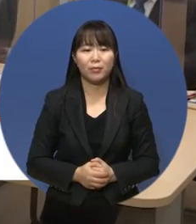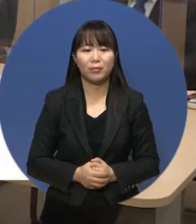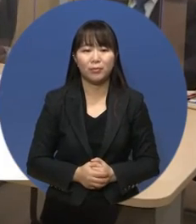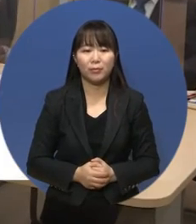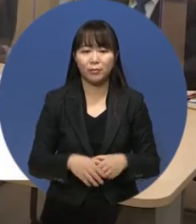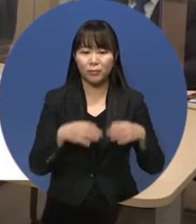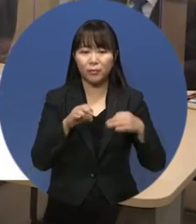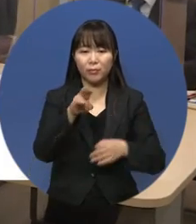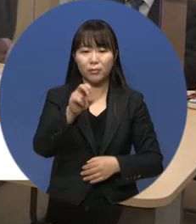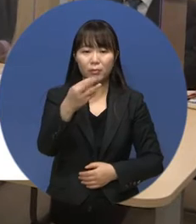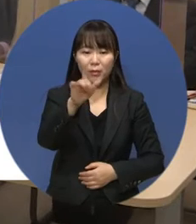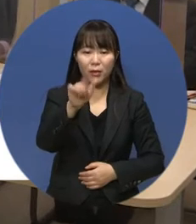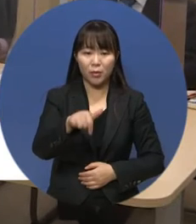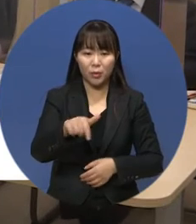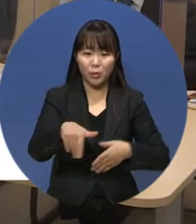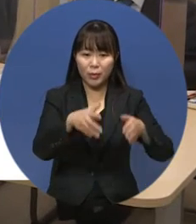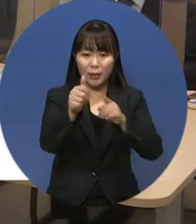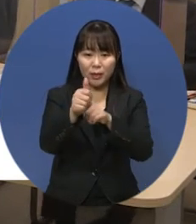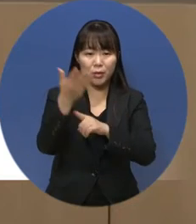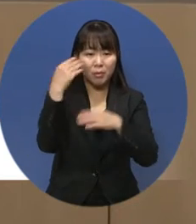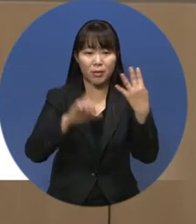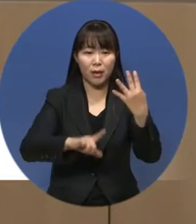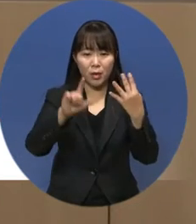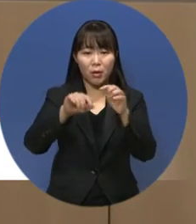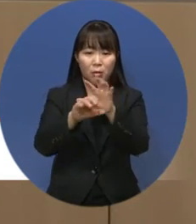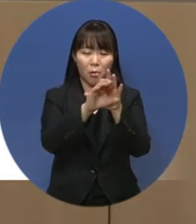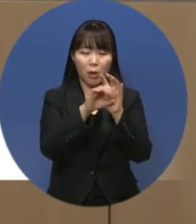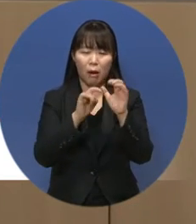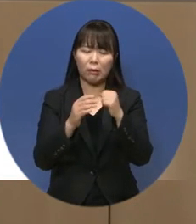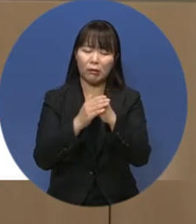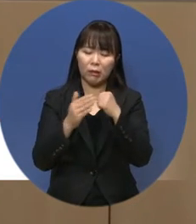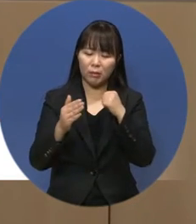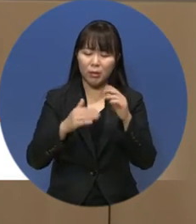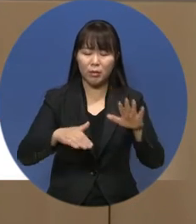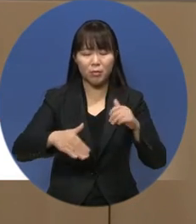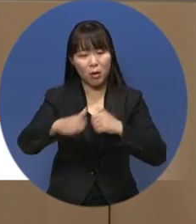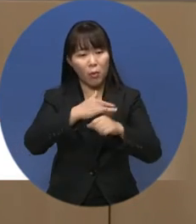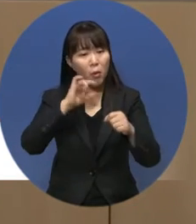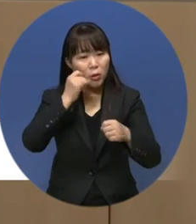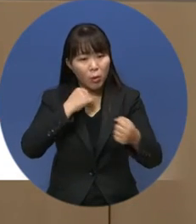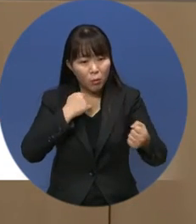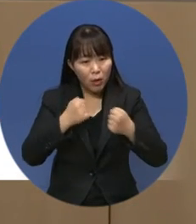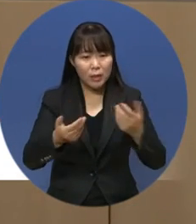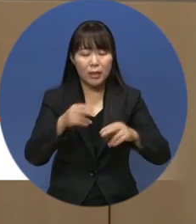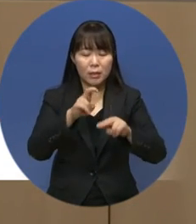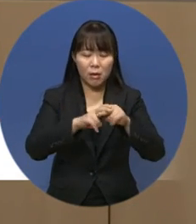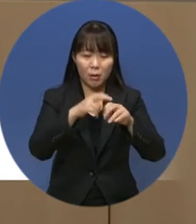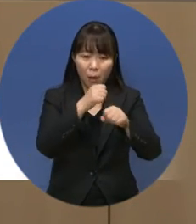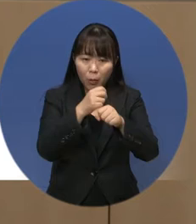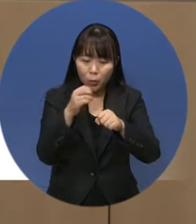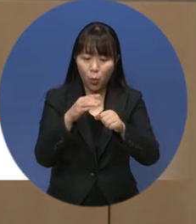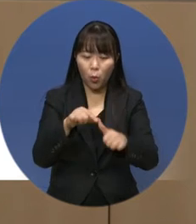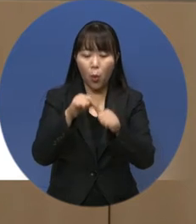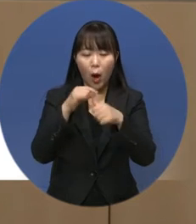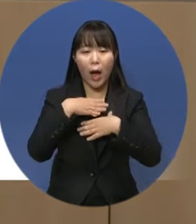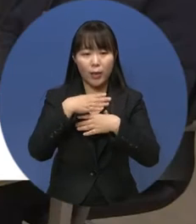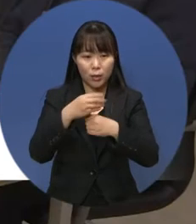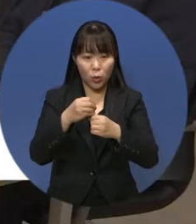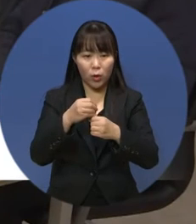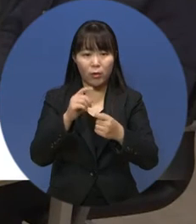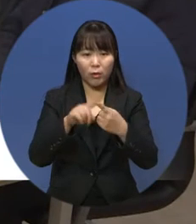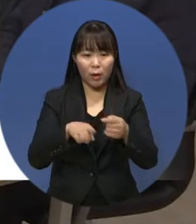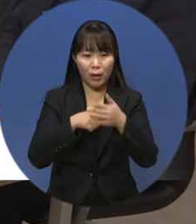빔 요놈 전라남도 지사는 지난 4일 코나 입으로 어려운 여건에도 1차 리 창출과 고용안정 을 이끈